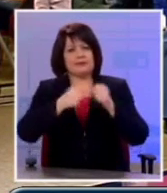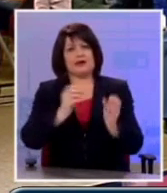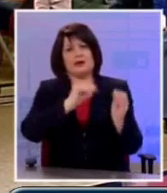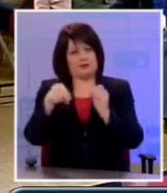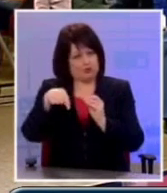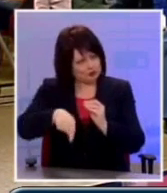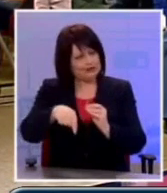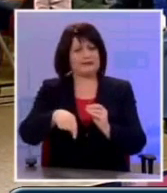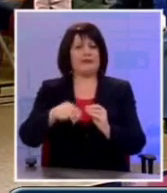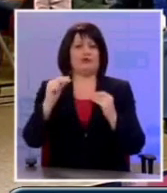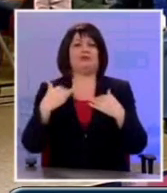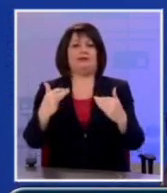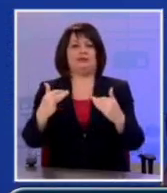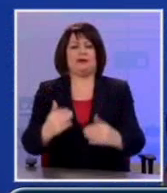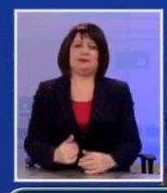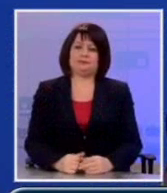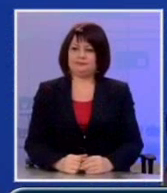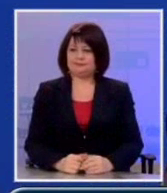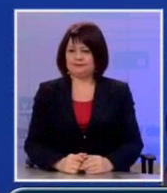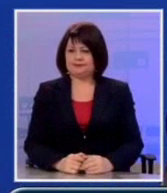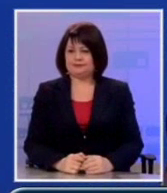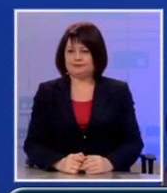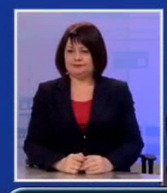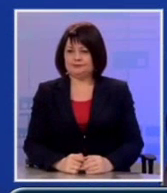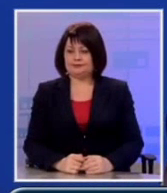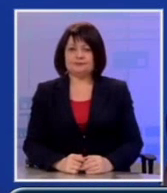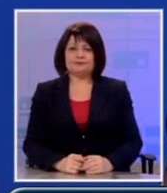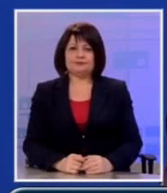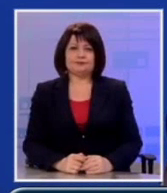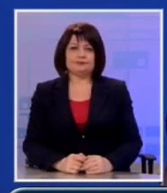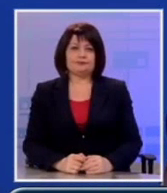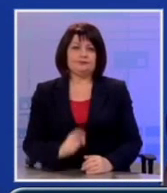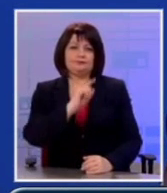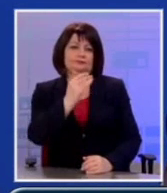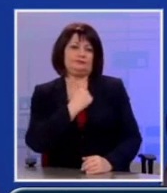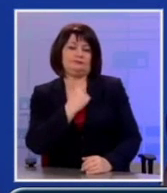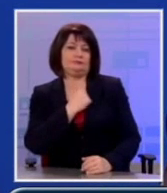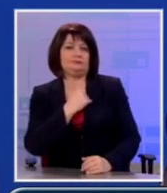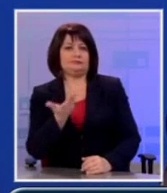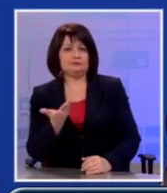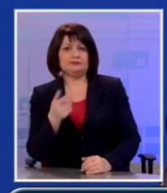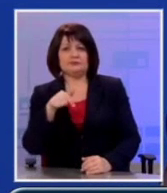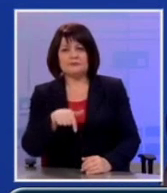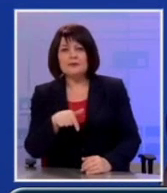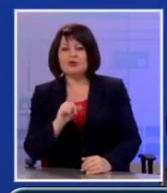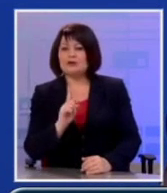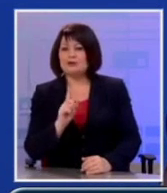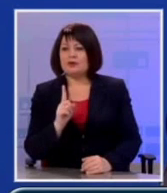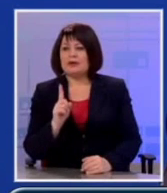στην Βουλή. Αν η ερώτησή σας έχει το νόημα ότι αυτό δεν